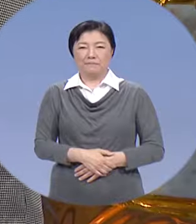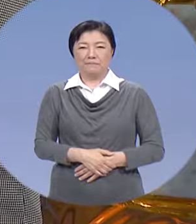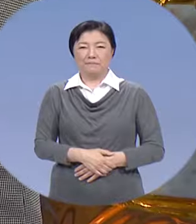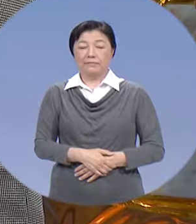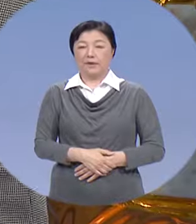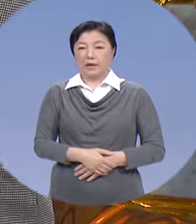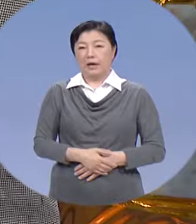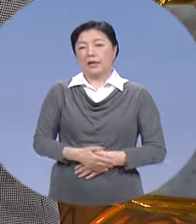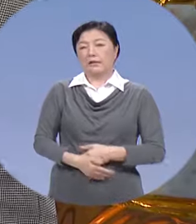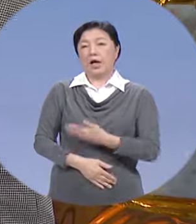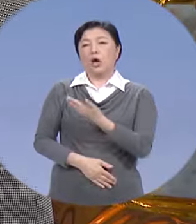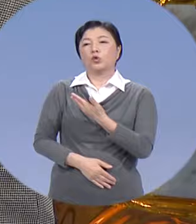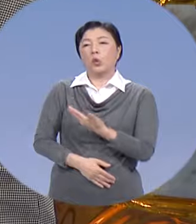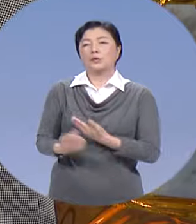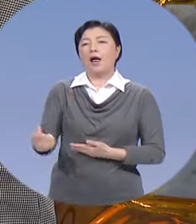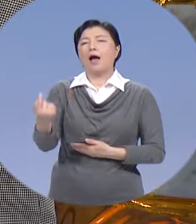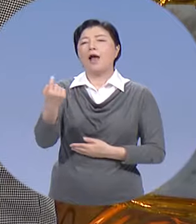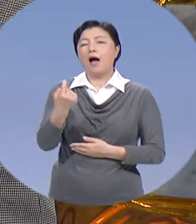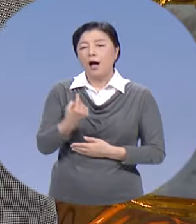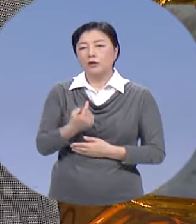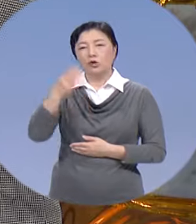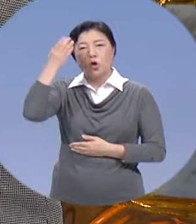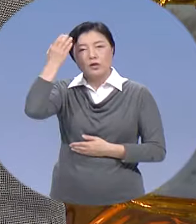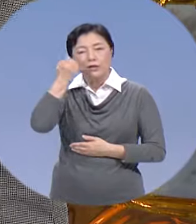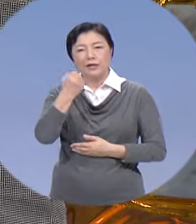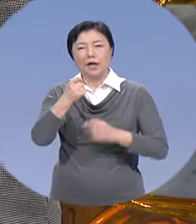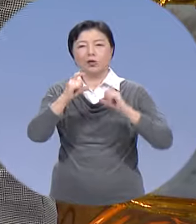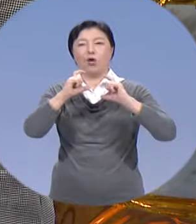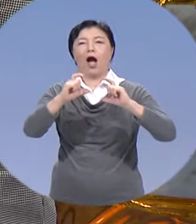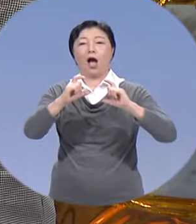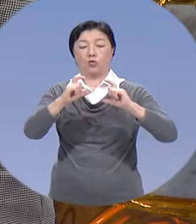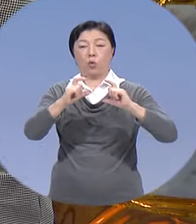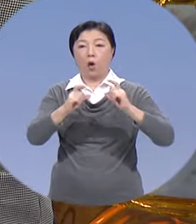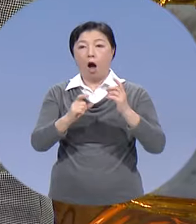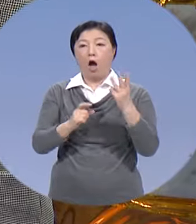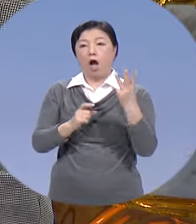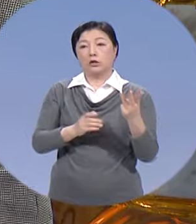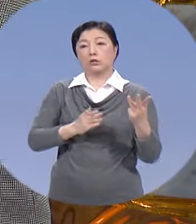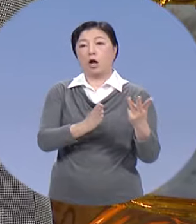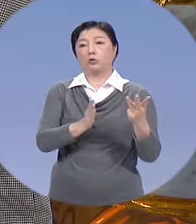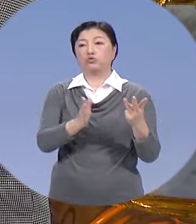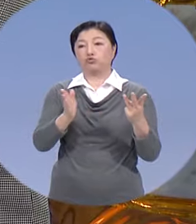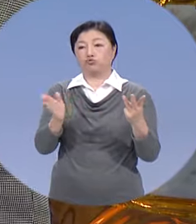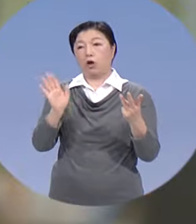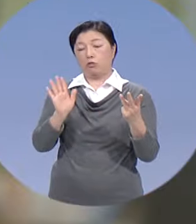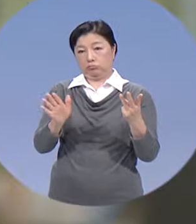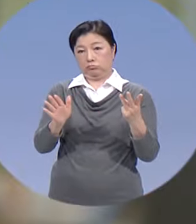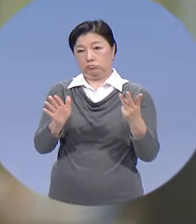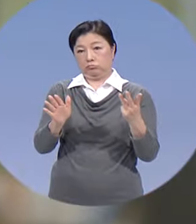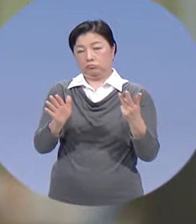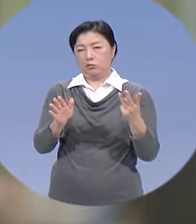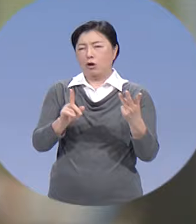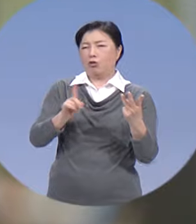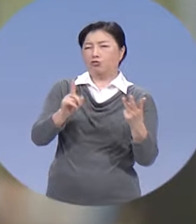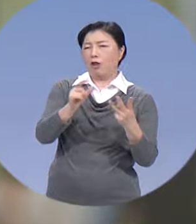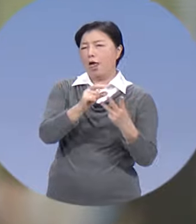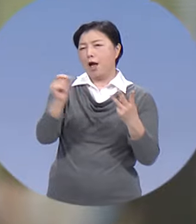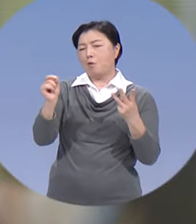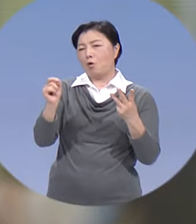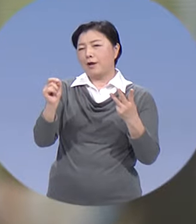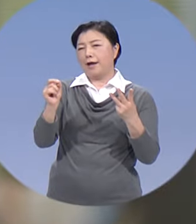そしてこちらが来場記念のアンテナカードです。 わあ、3種類あるんですね。 そうですね。 どれにしようか